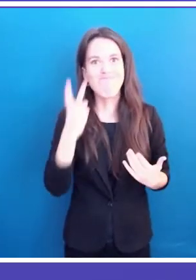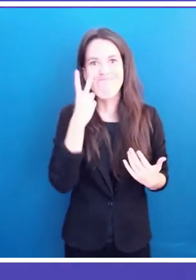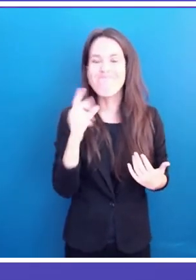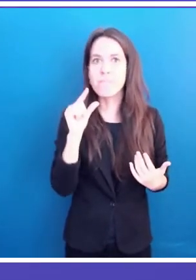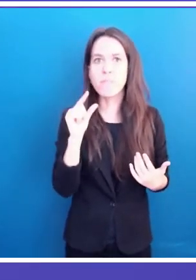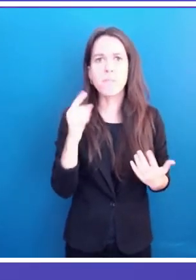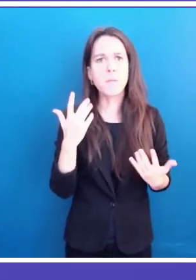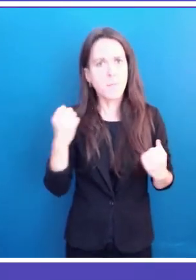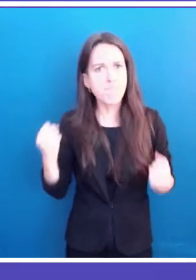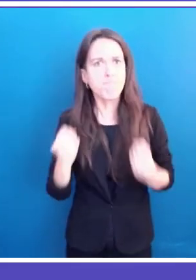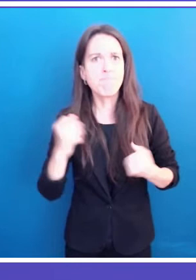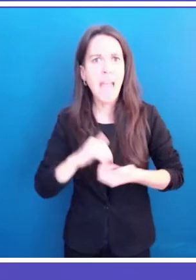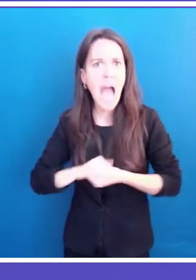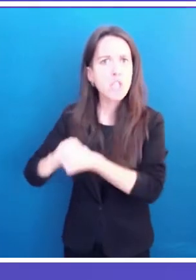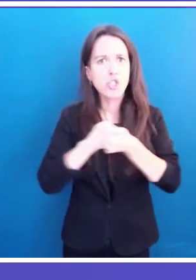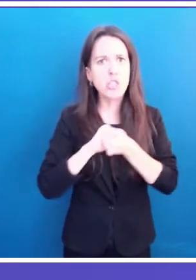لازالت غير